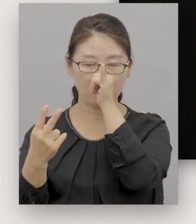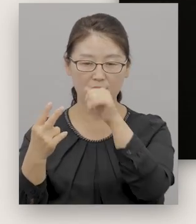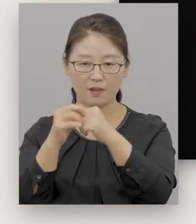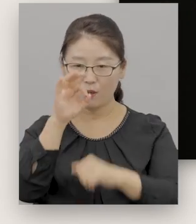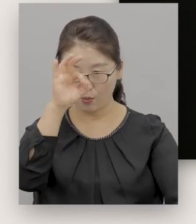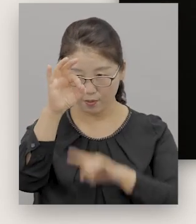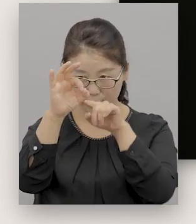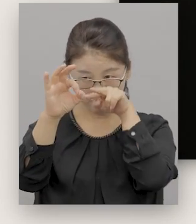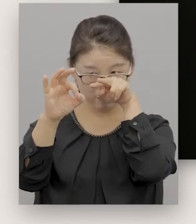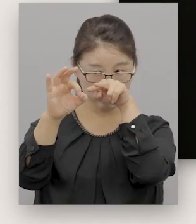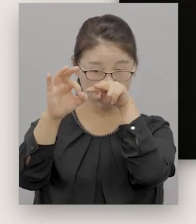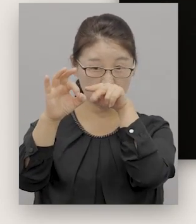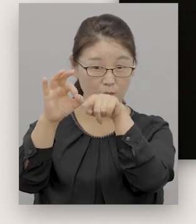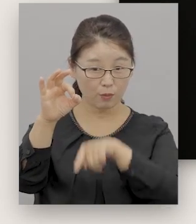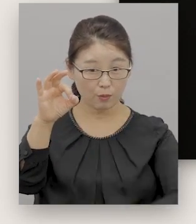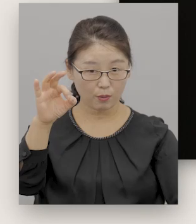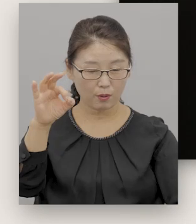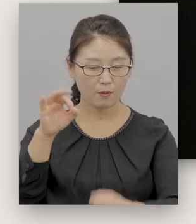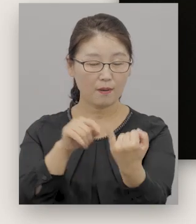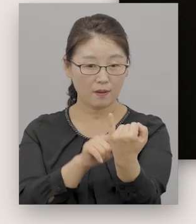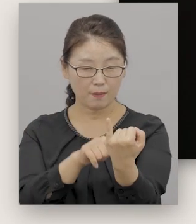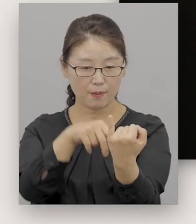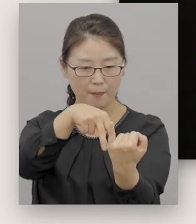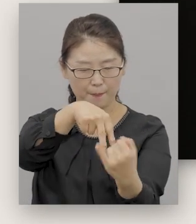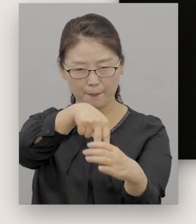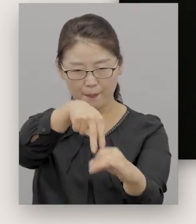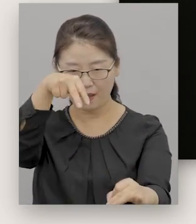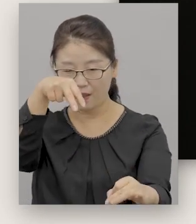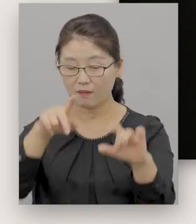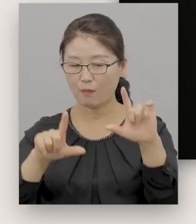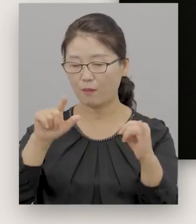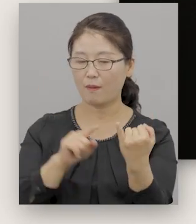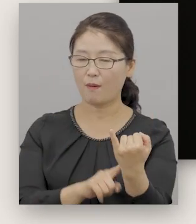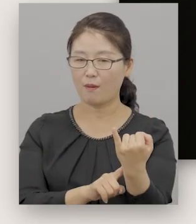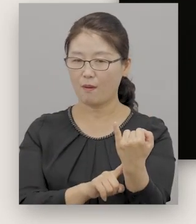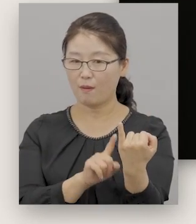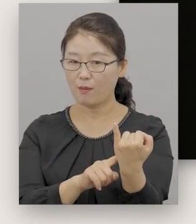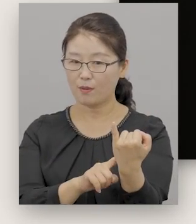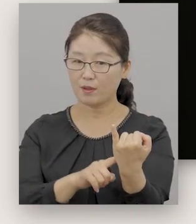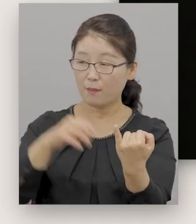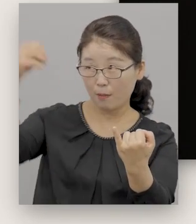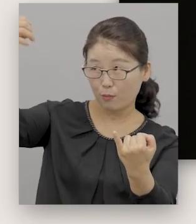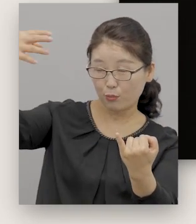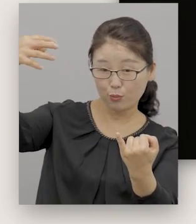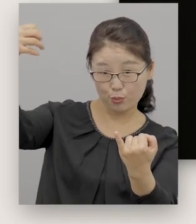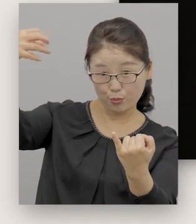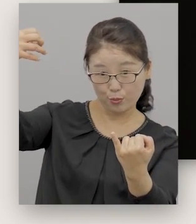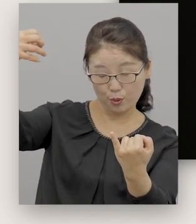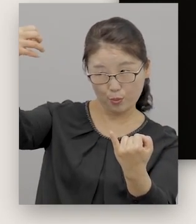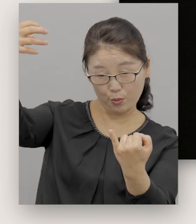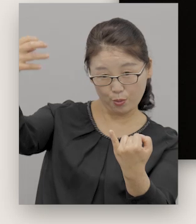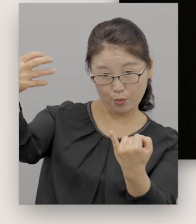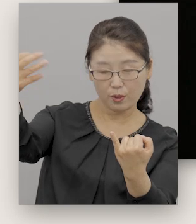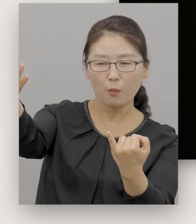통해서 들여다보면 어떤 여성의 나체가 등빛을 들고 본인의 몸을 비추면서 있는